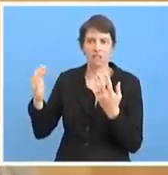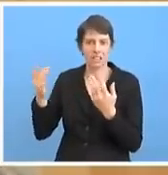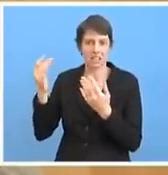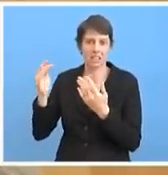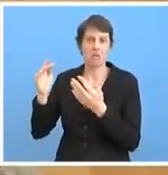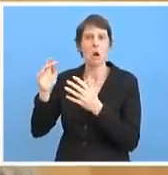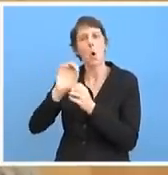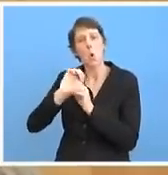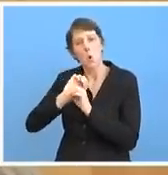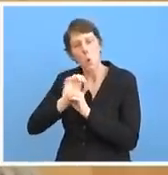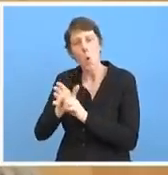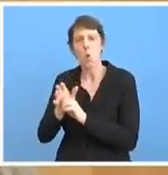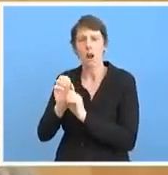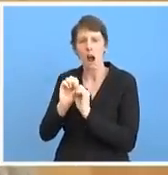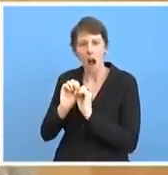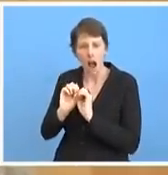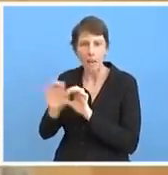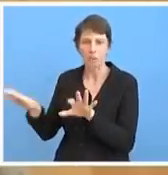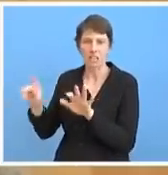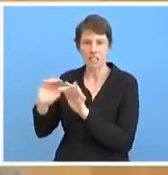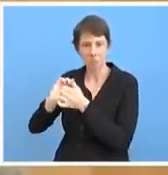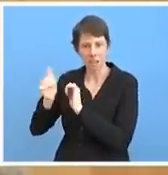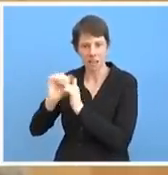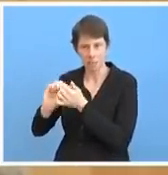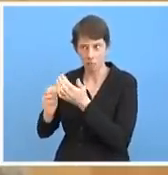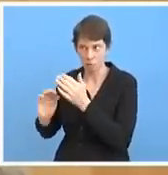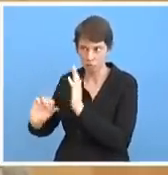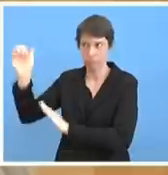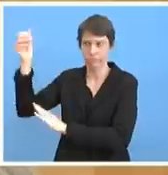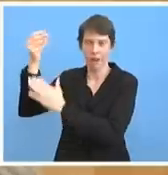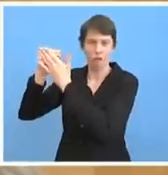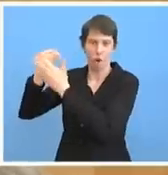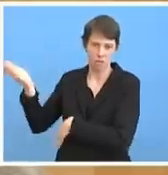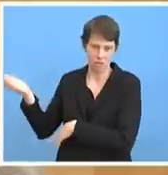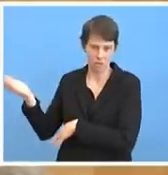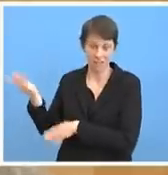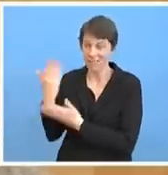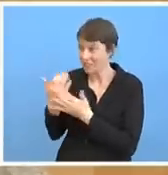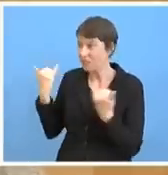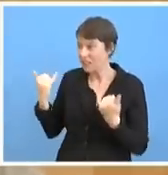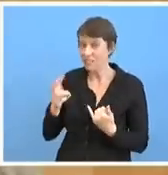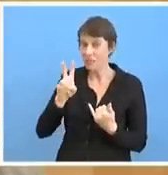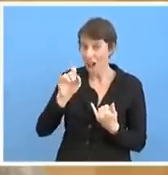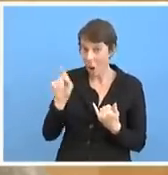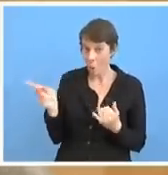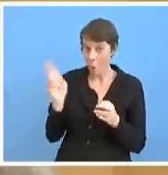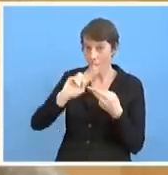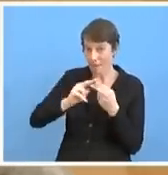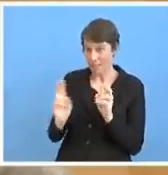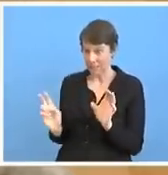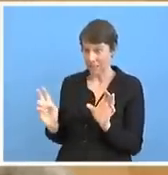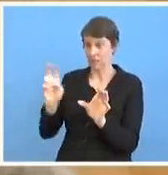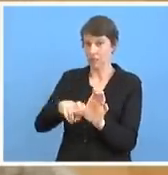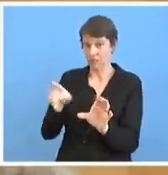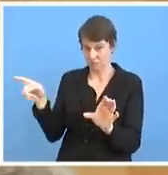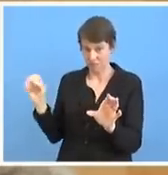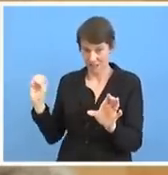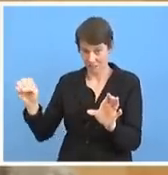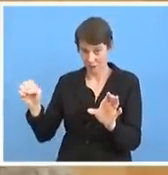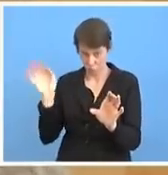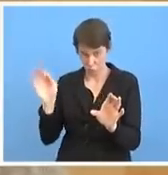der Corona-Epidemie. Wäre es da sinnvoll Ihrer Meinung nach, dass Taiwan Mitglied der WHO wäre? Wenn ich dazu